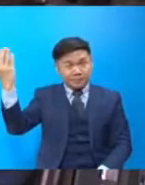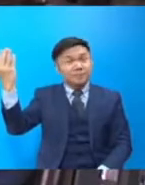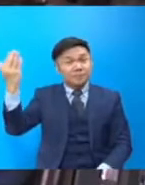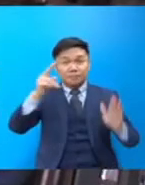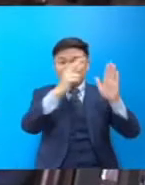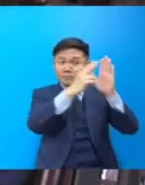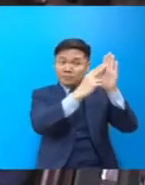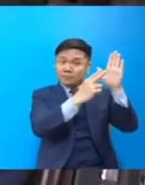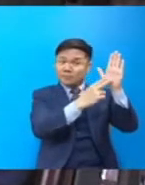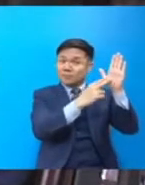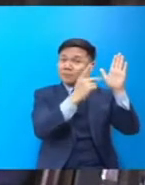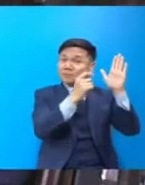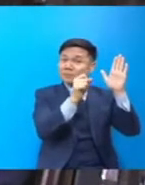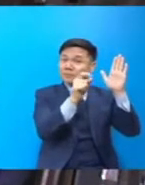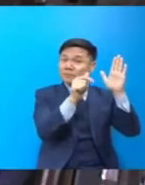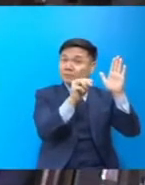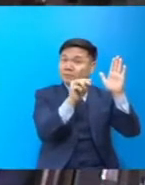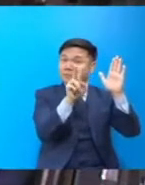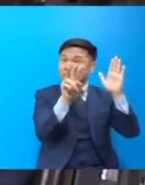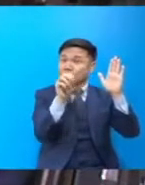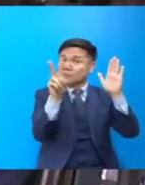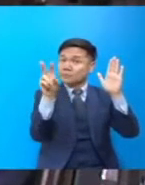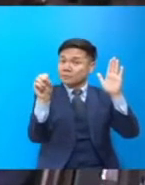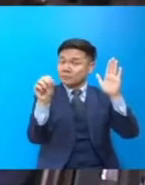khas Tom pindahin